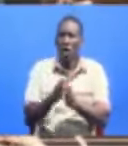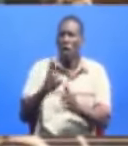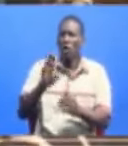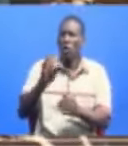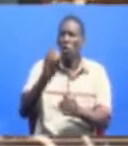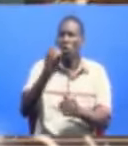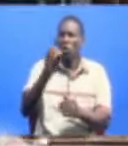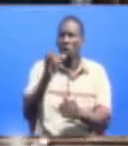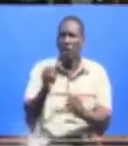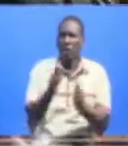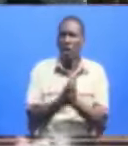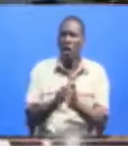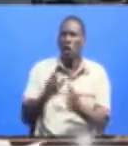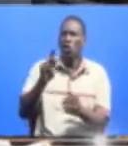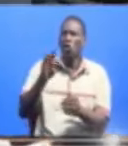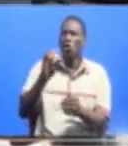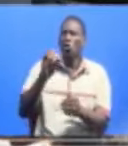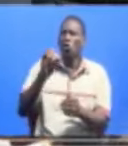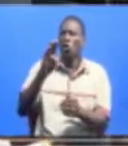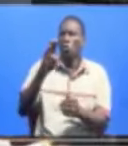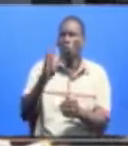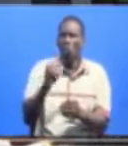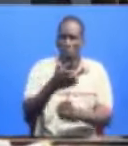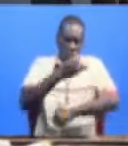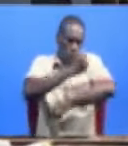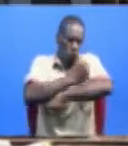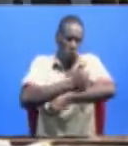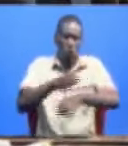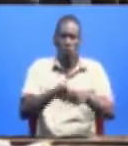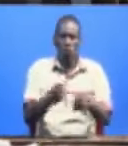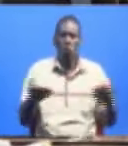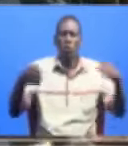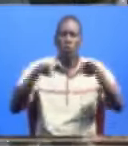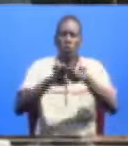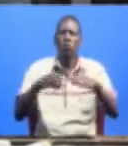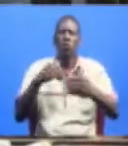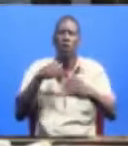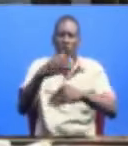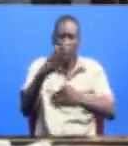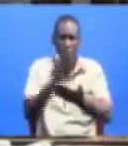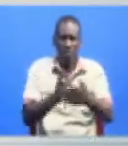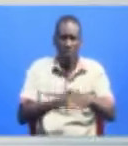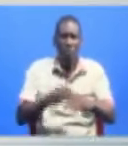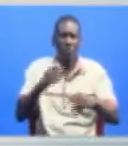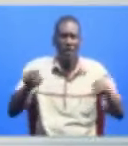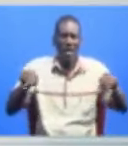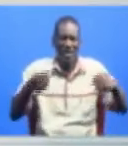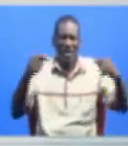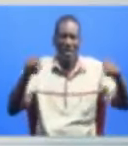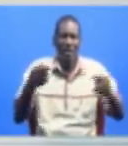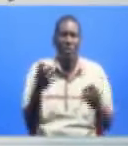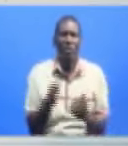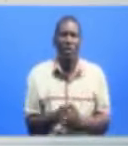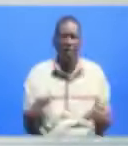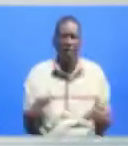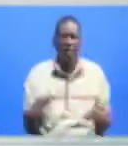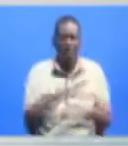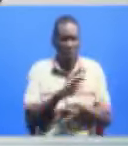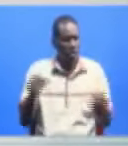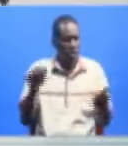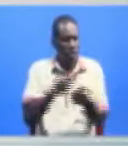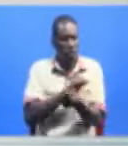Rondinin na Koibowaren. Shule hizo pia zilifungwa baadaye kufuatia mashambulizi zaidi. Kila kitu